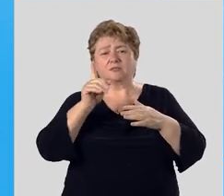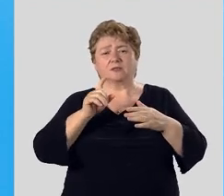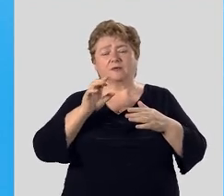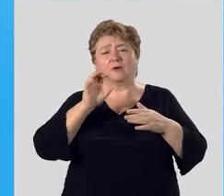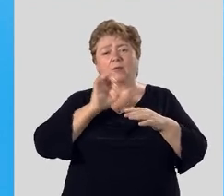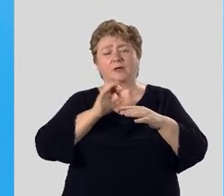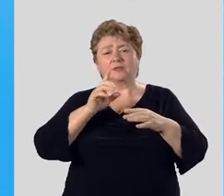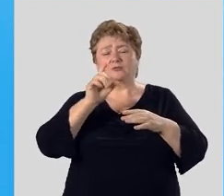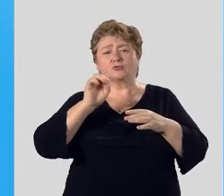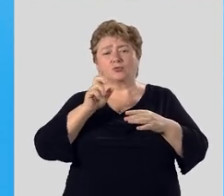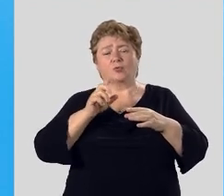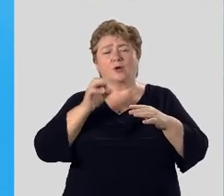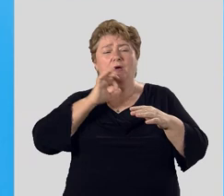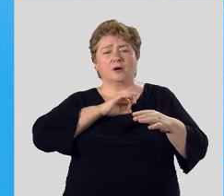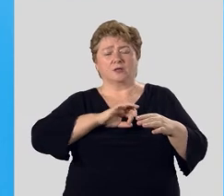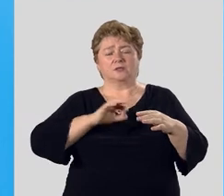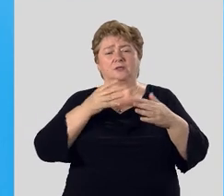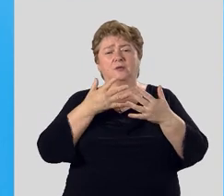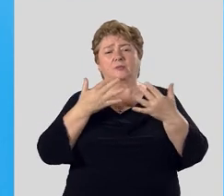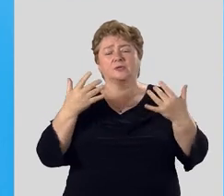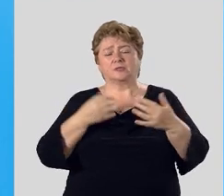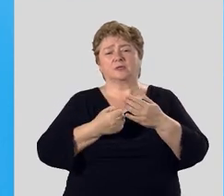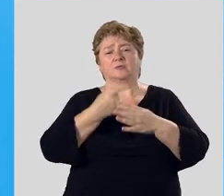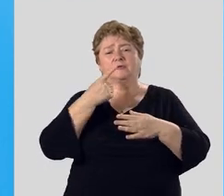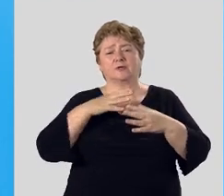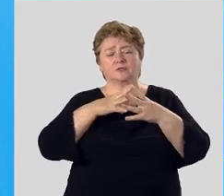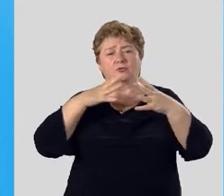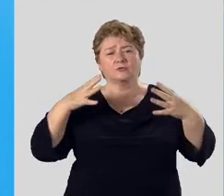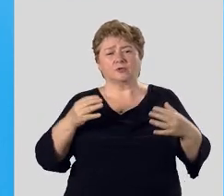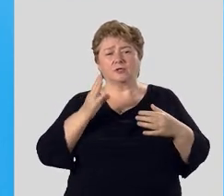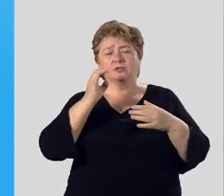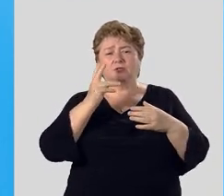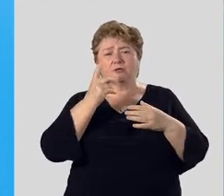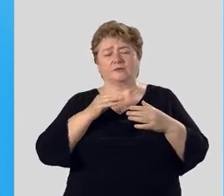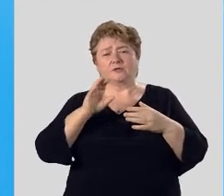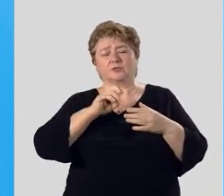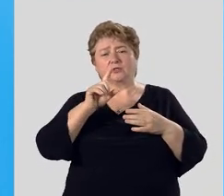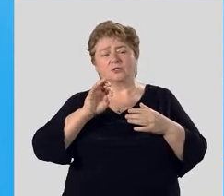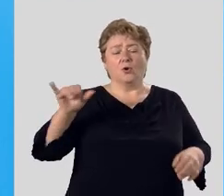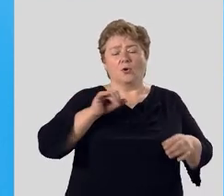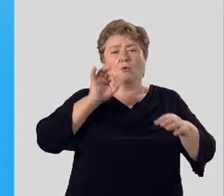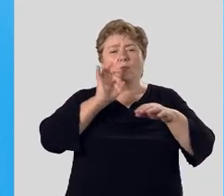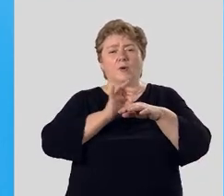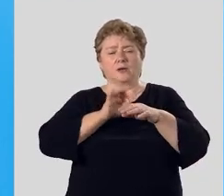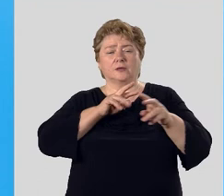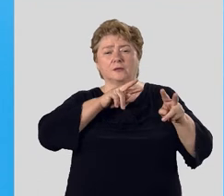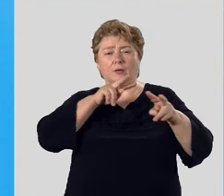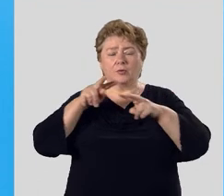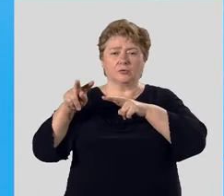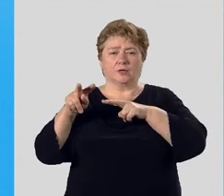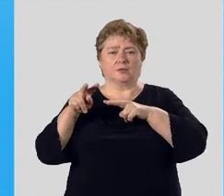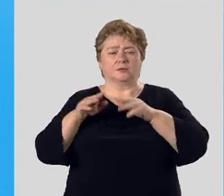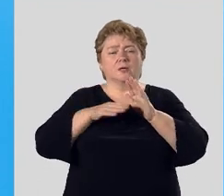зоб. Ее характерным признаком является увеличение щитовидной железы. У больных